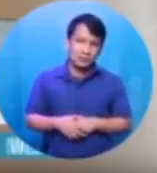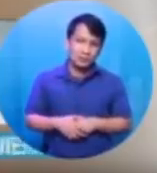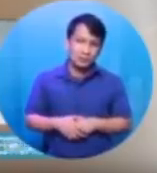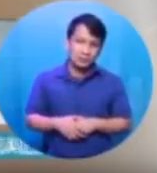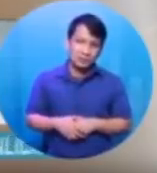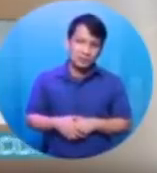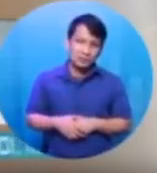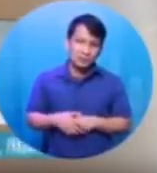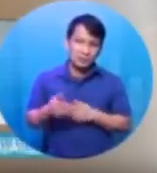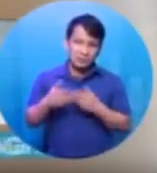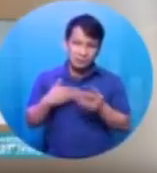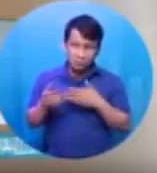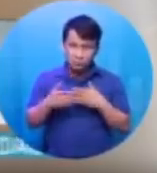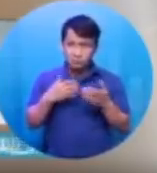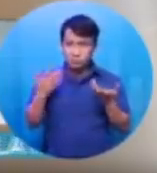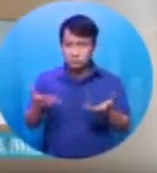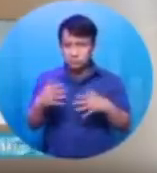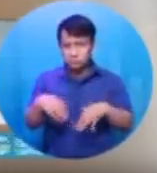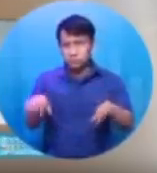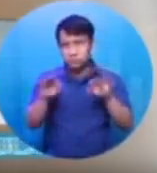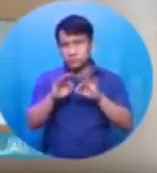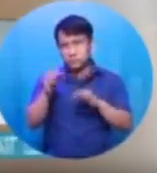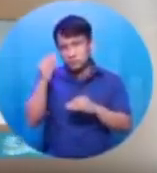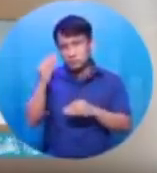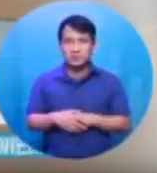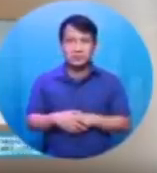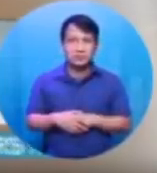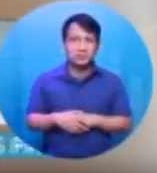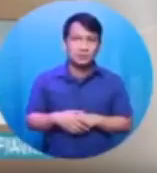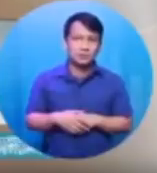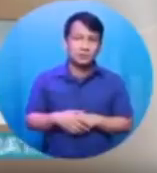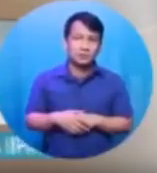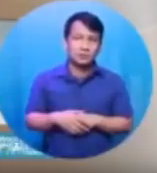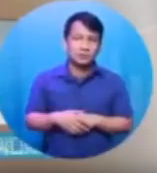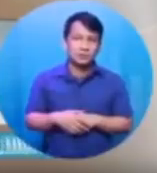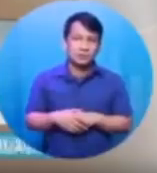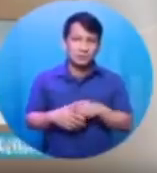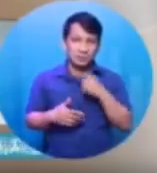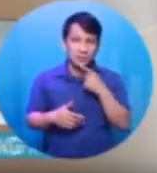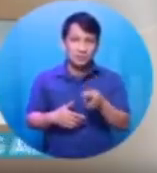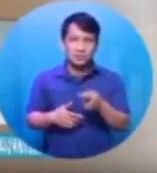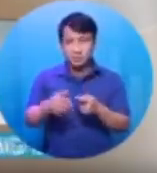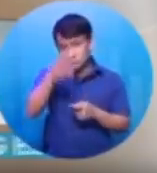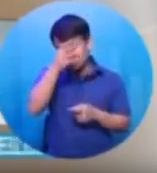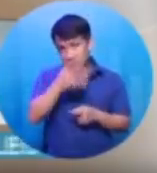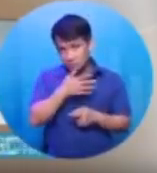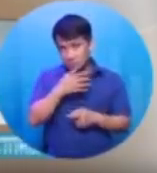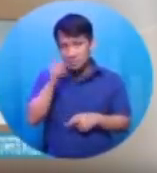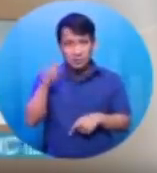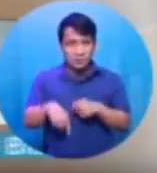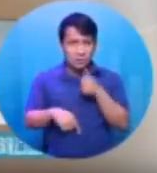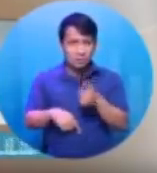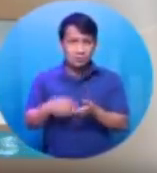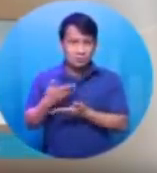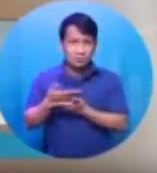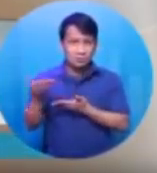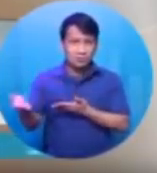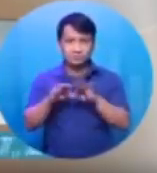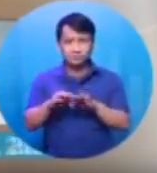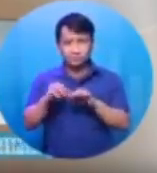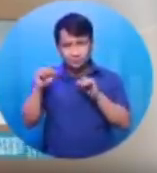na po wala pa yung biological mother, yung parent po o yung tita, pwede naman